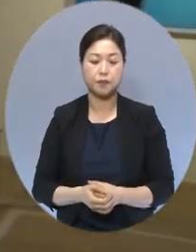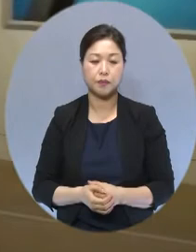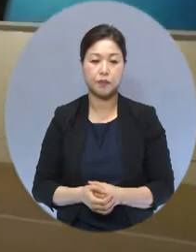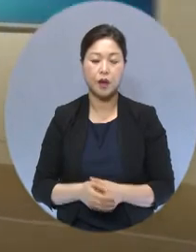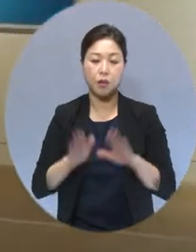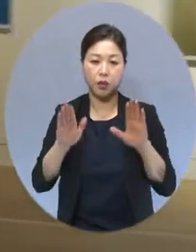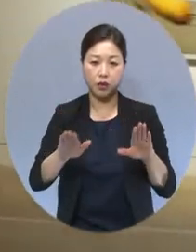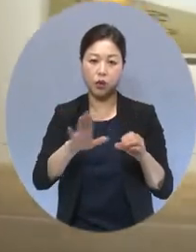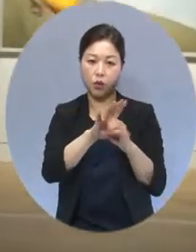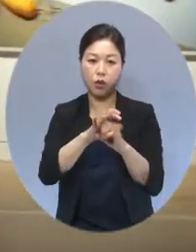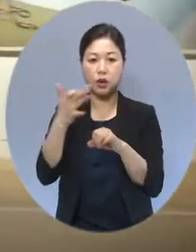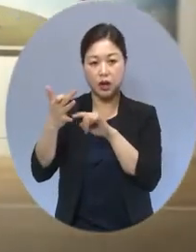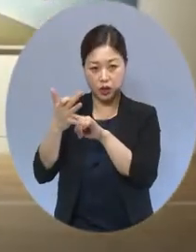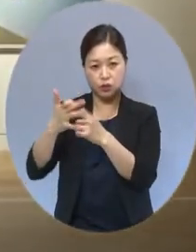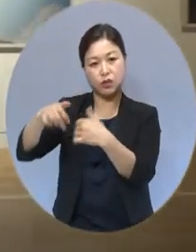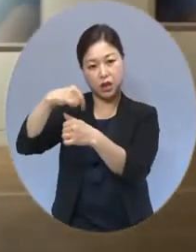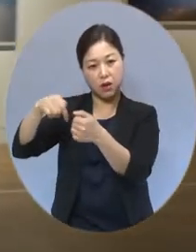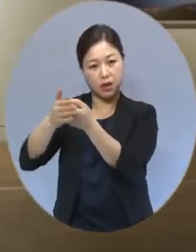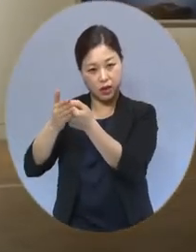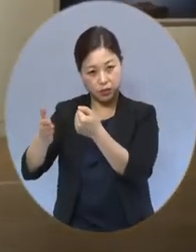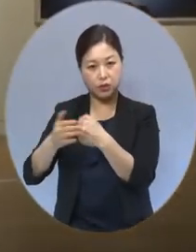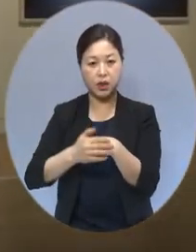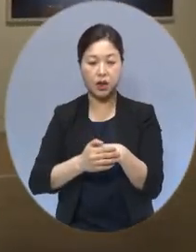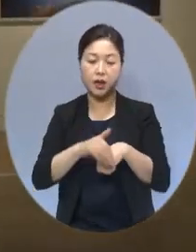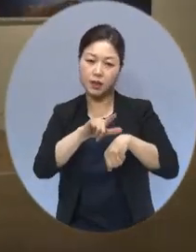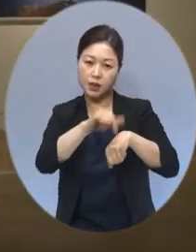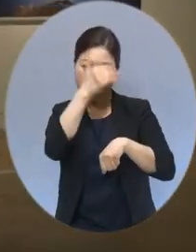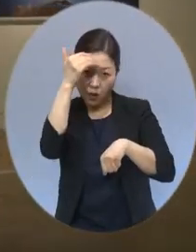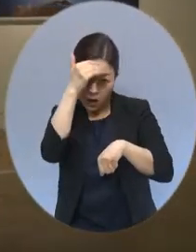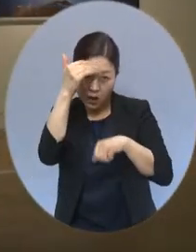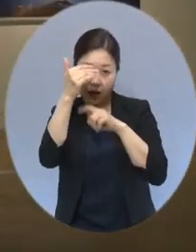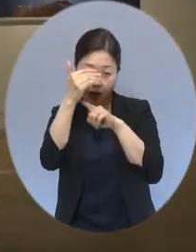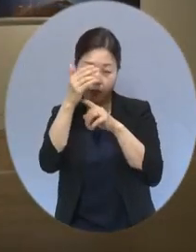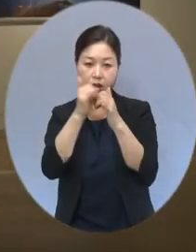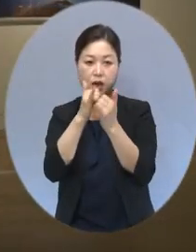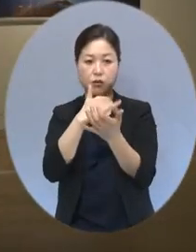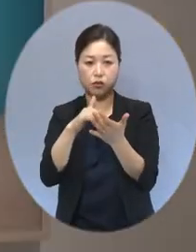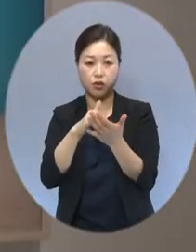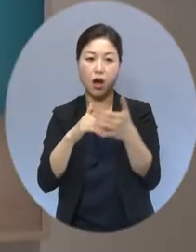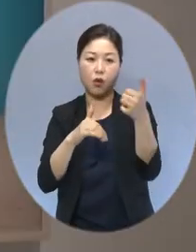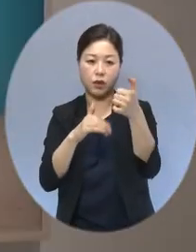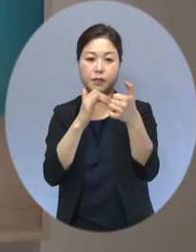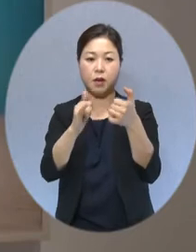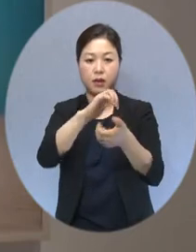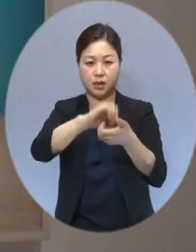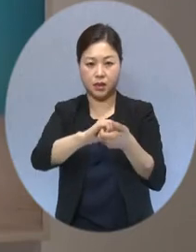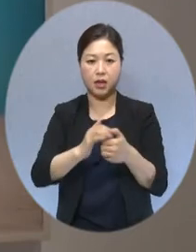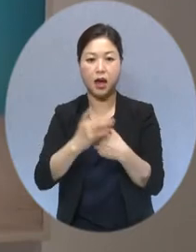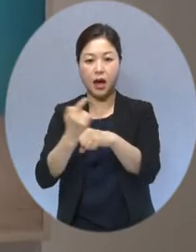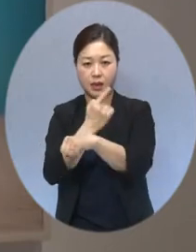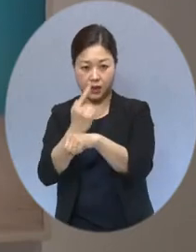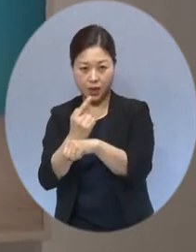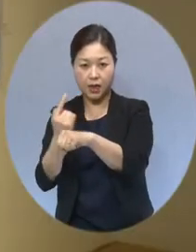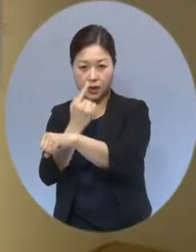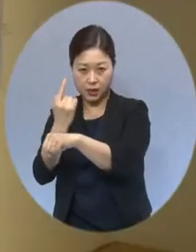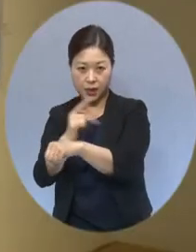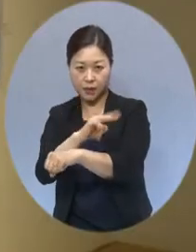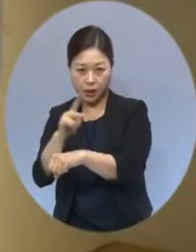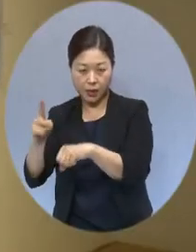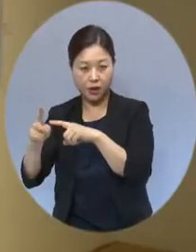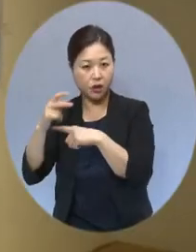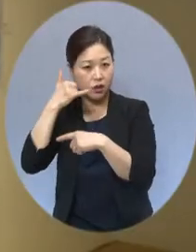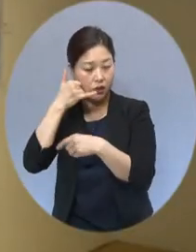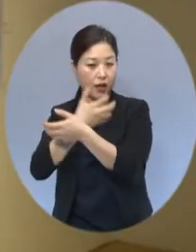코로나19 상황을 고려해 시간당 최대 관람 인원이 50명으로 제한되고 1시간 단위의 전화